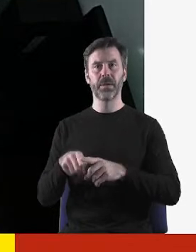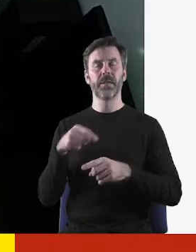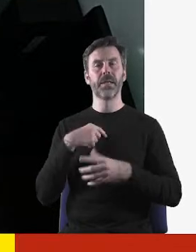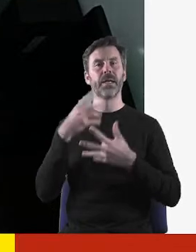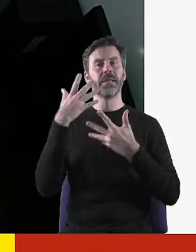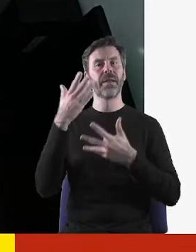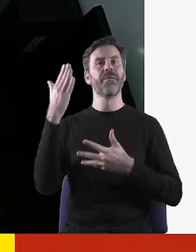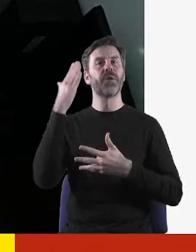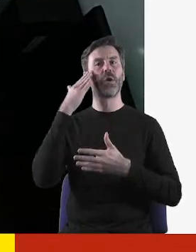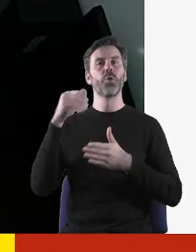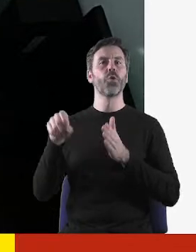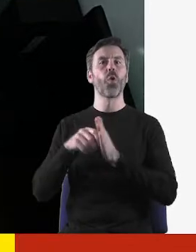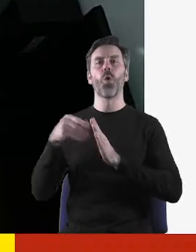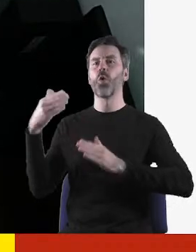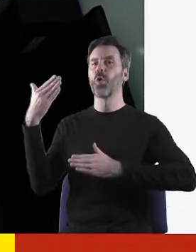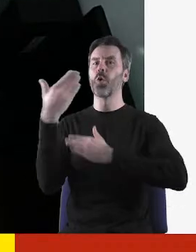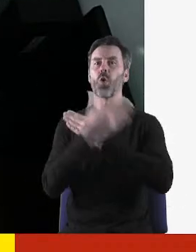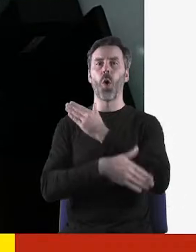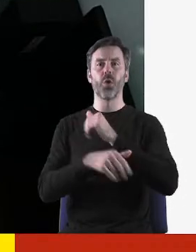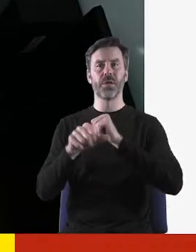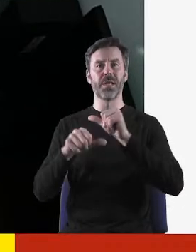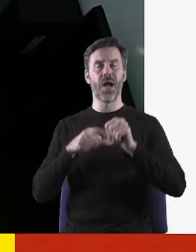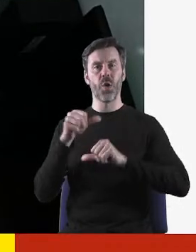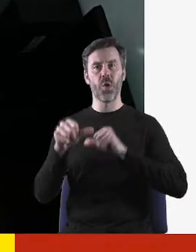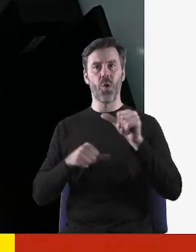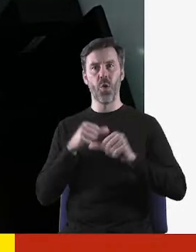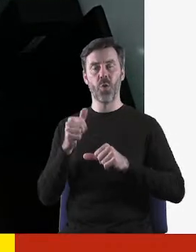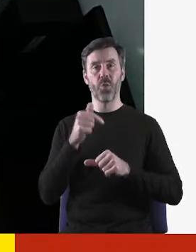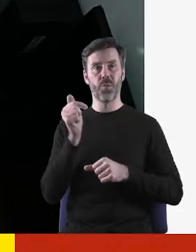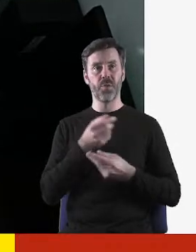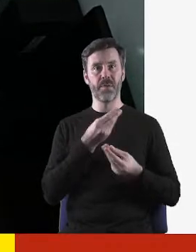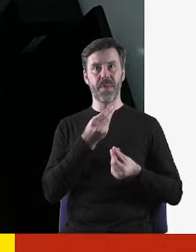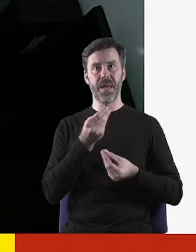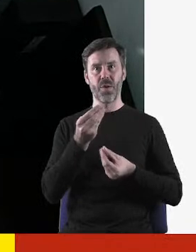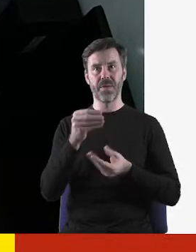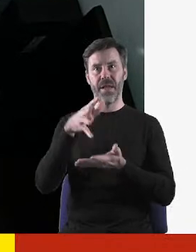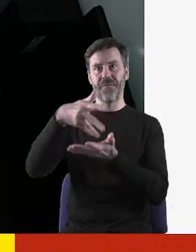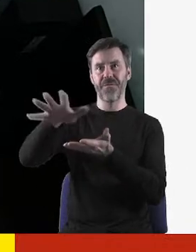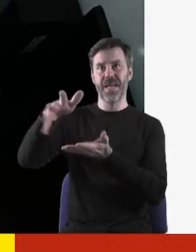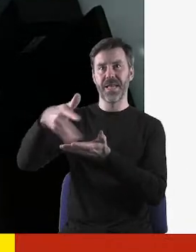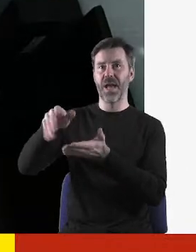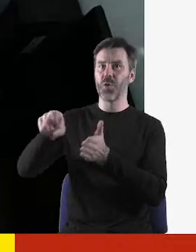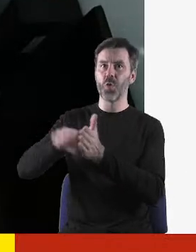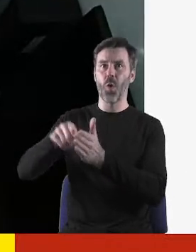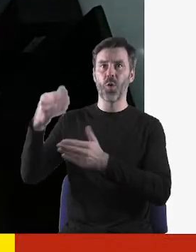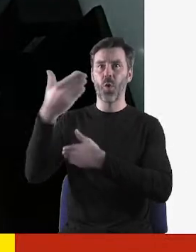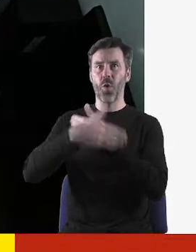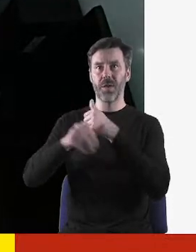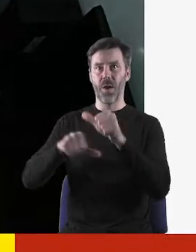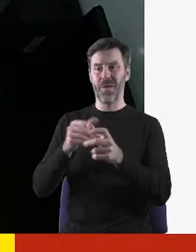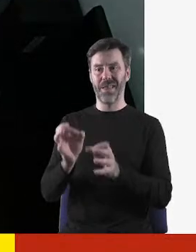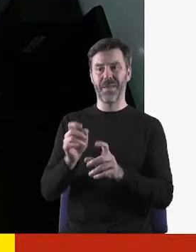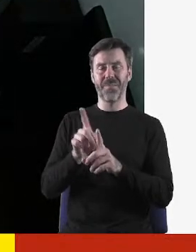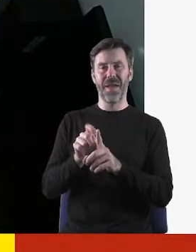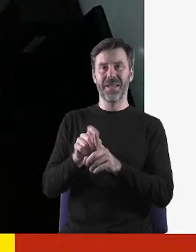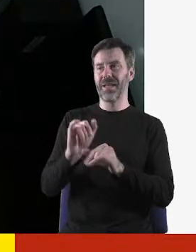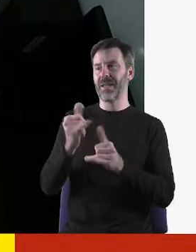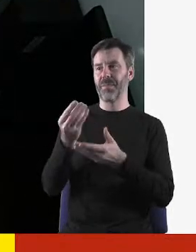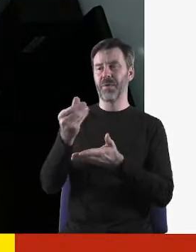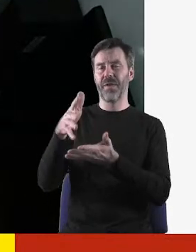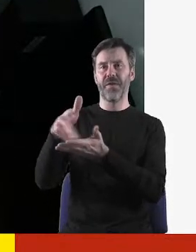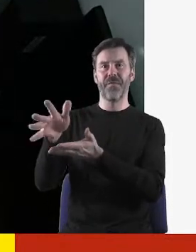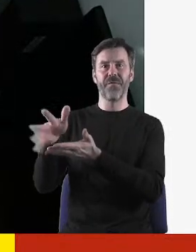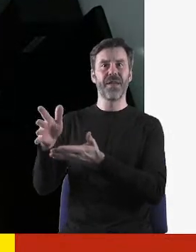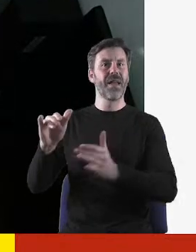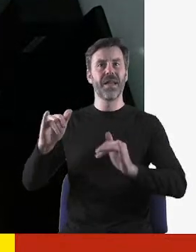bo tak są dedykowane pieniądze covidowe, że muszą być wydane z budżetu do końca roku. Ja chciałabym uzyskać od